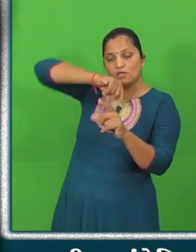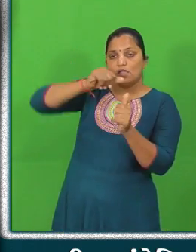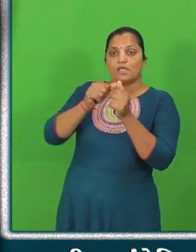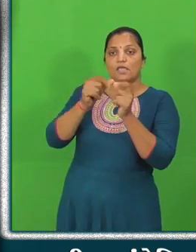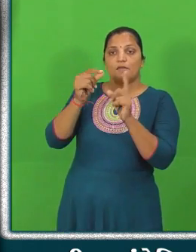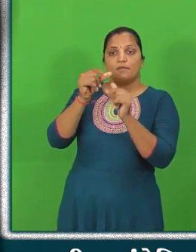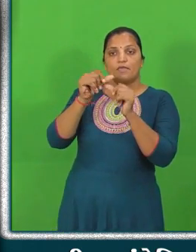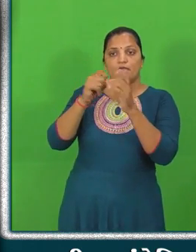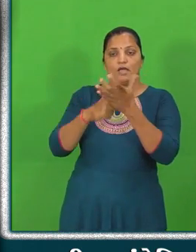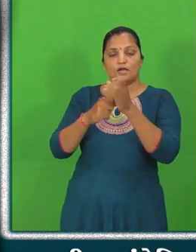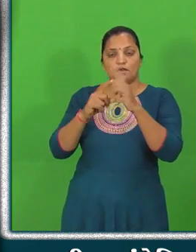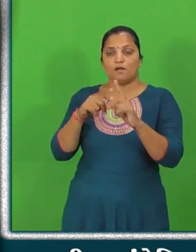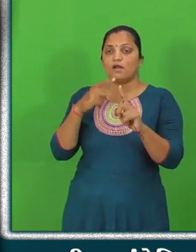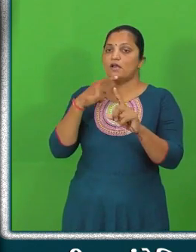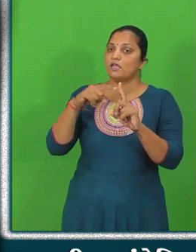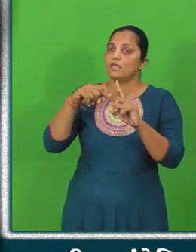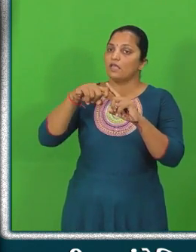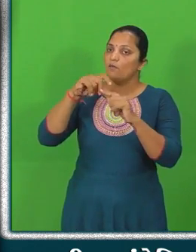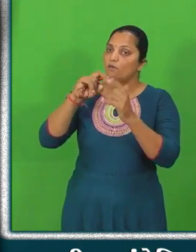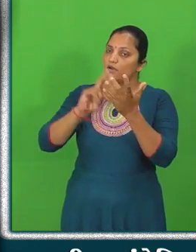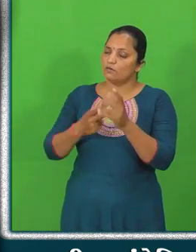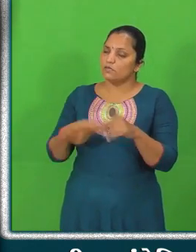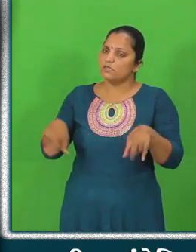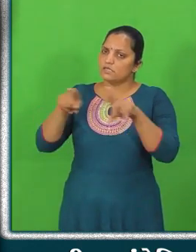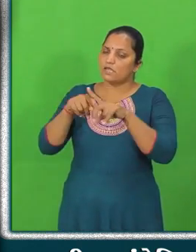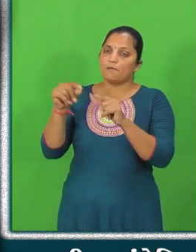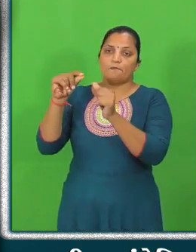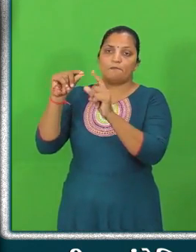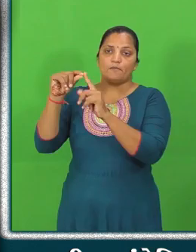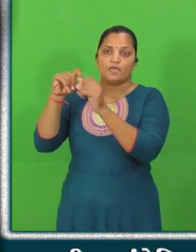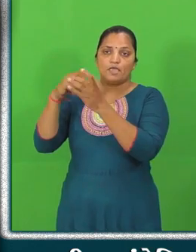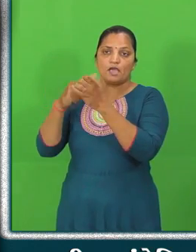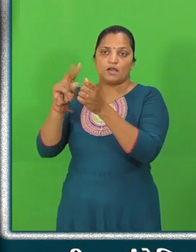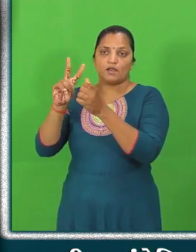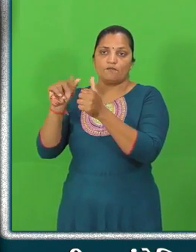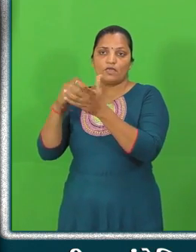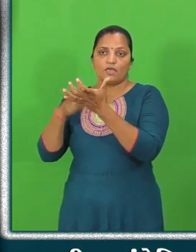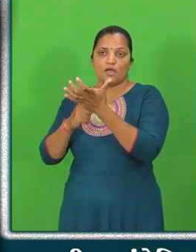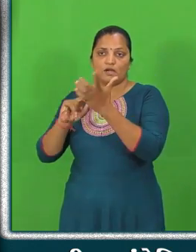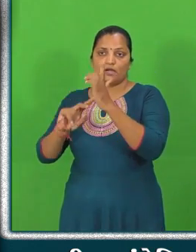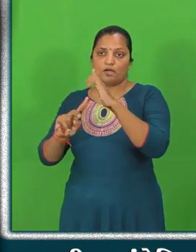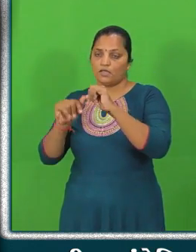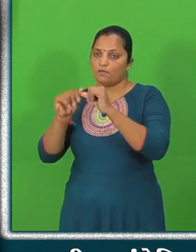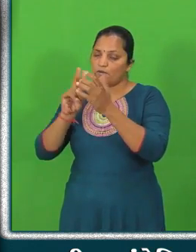હોય એટલા જ પરાવર્તન કોણથી પરાવર્તન પામી આગળ વધશે। બીજું કિરણ લઈએ આપણે,